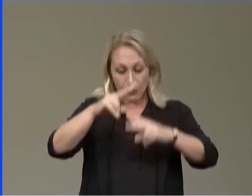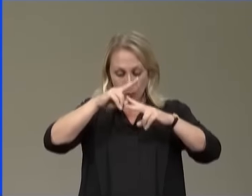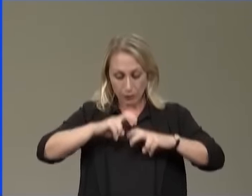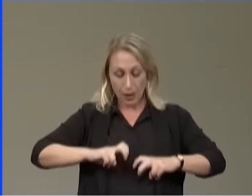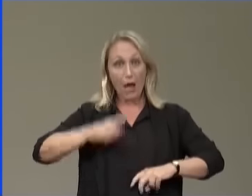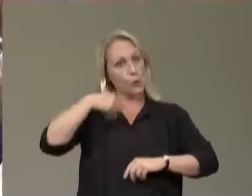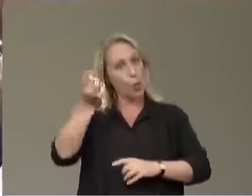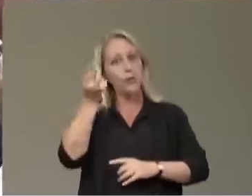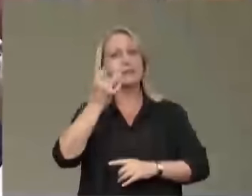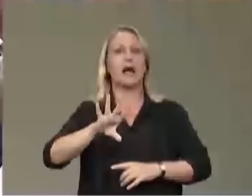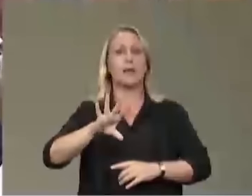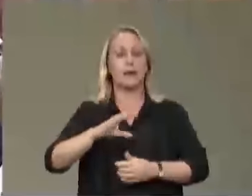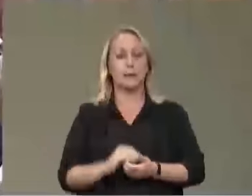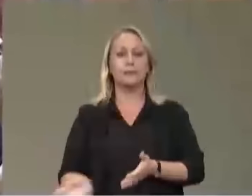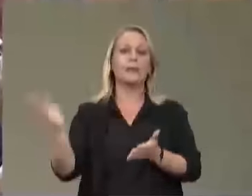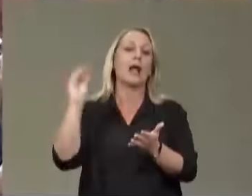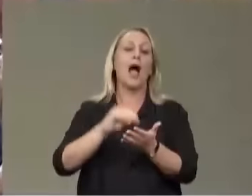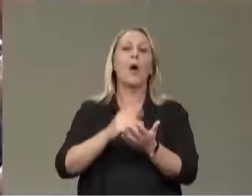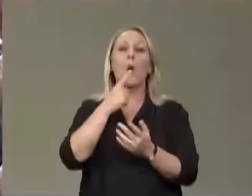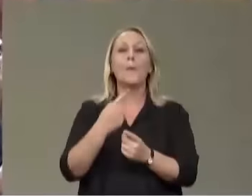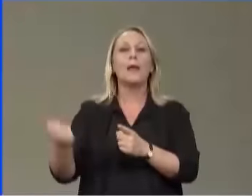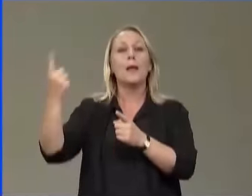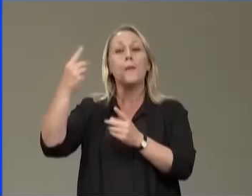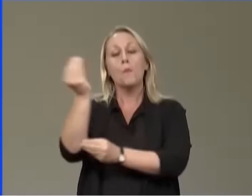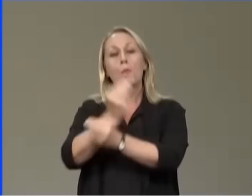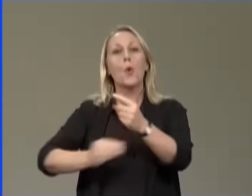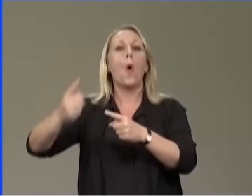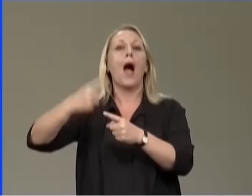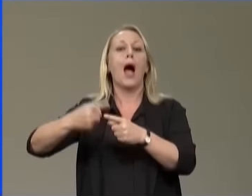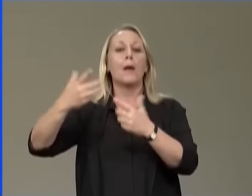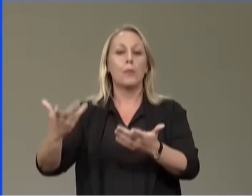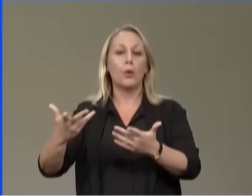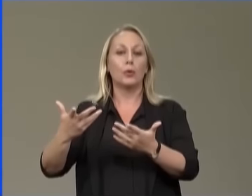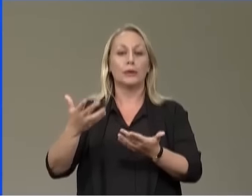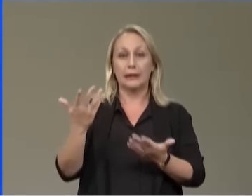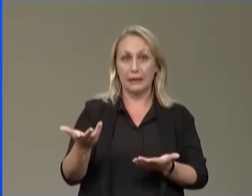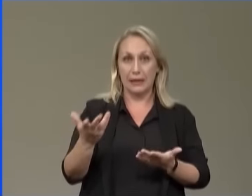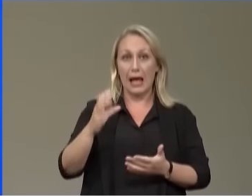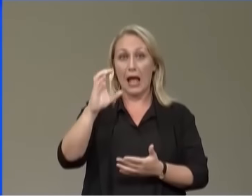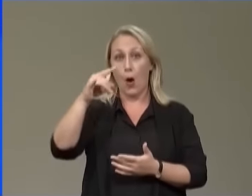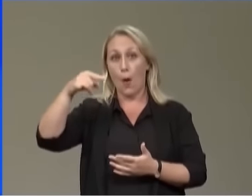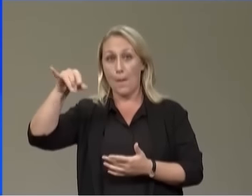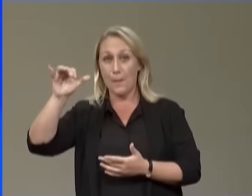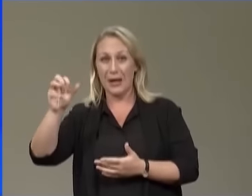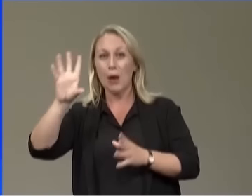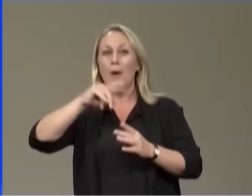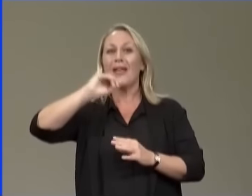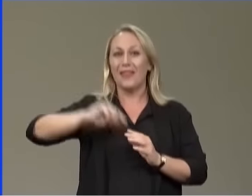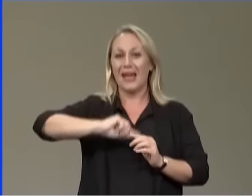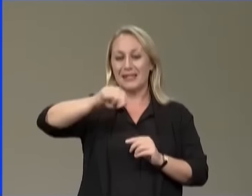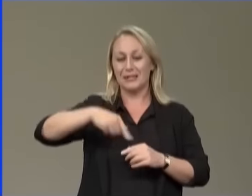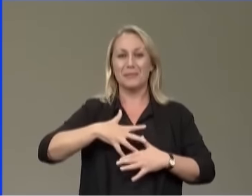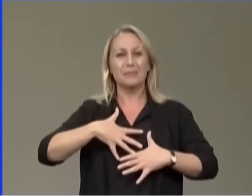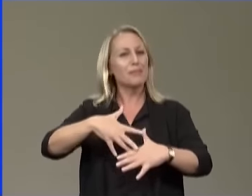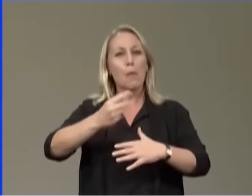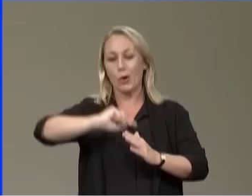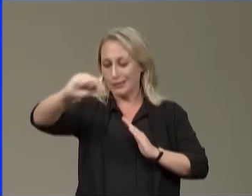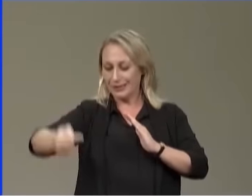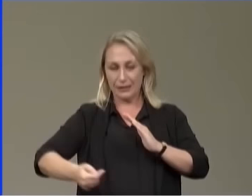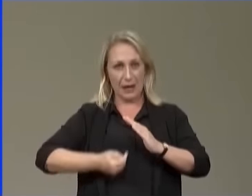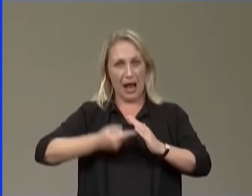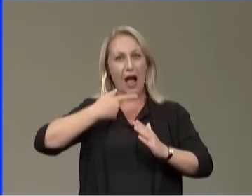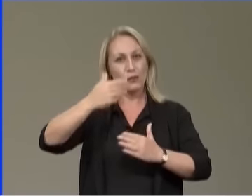Όπως επίσης και την απλοποίηση των καλύψεων του ΕΟΠΗ στην υποβοηθούμενη αναπαραγωγή. Ένα πολύ πιο